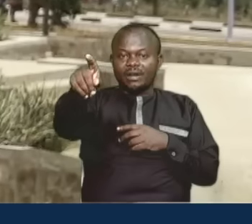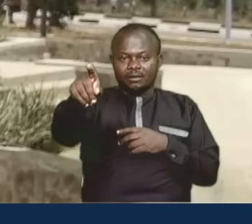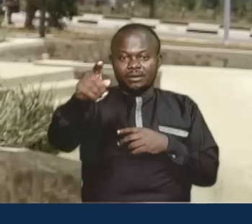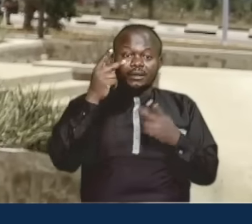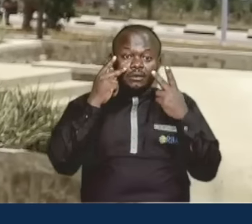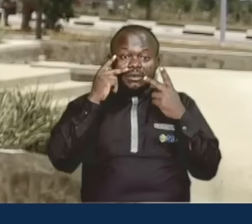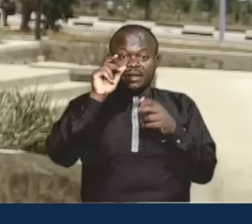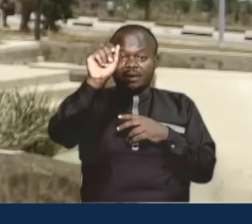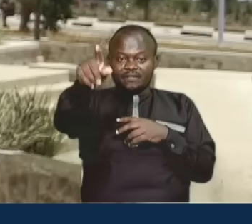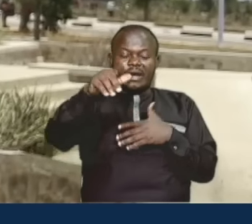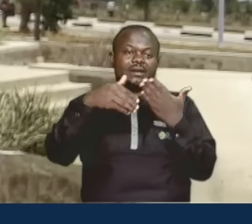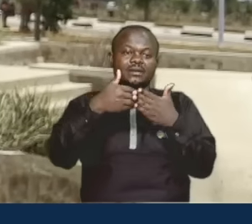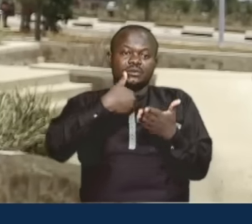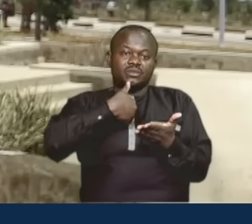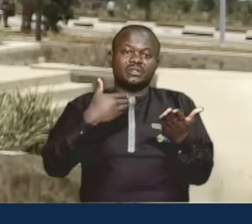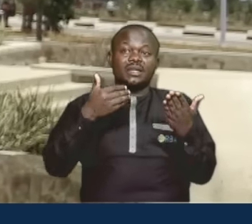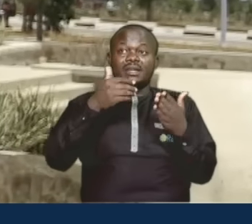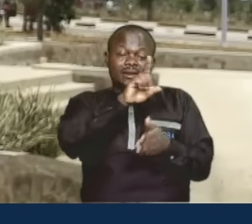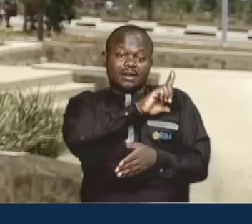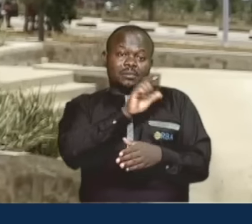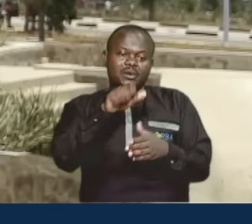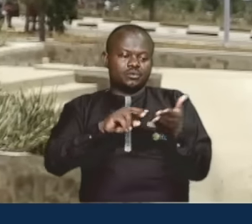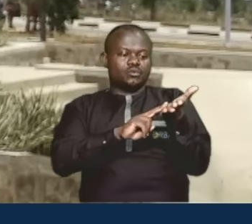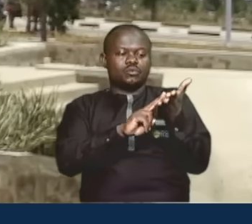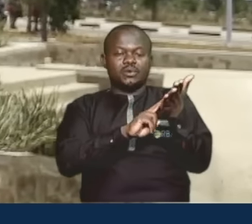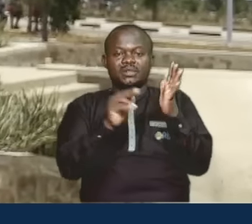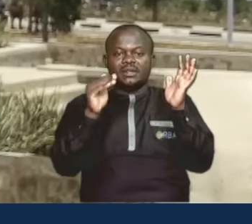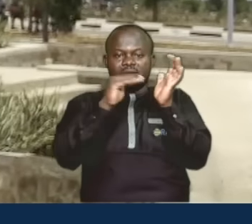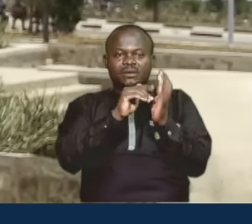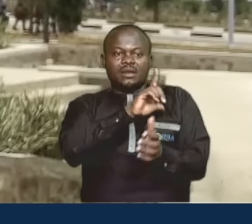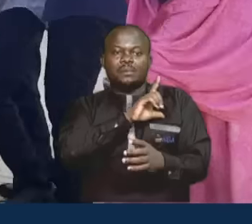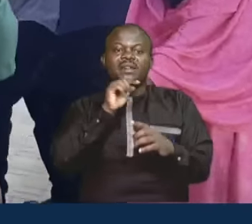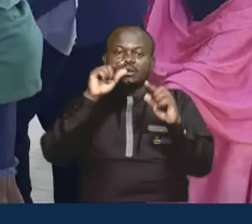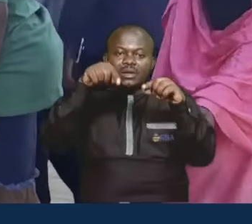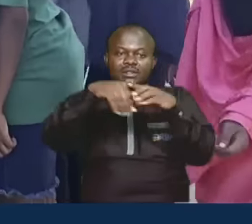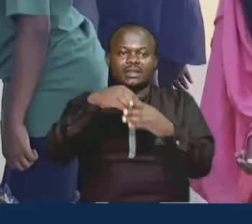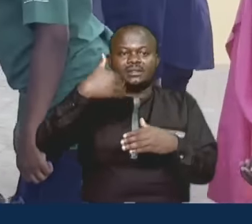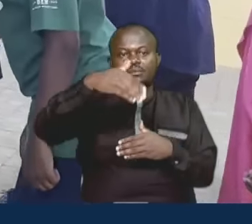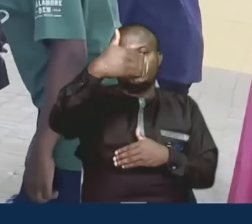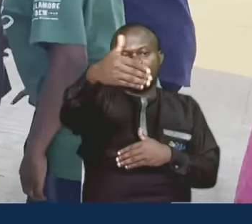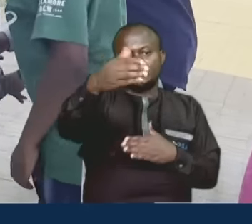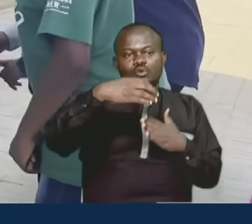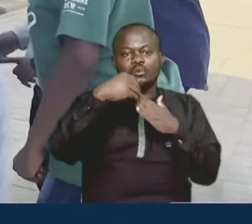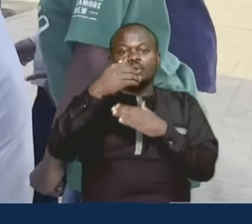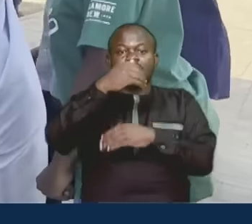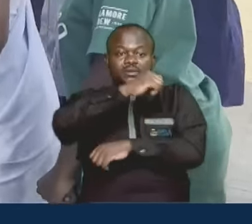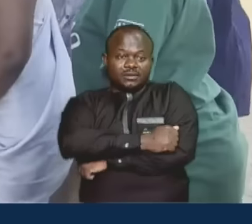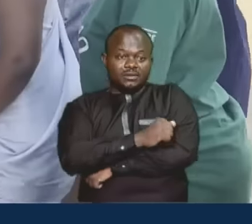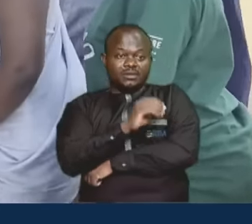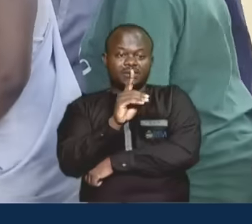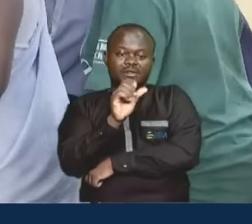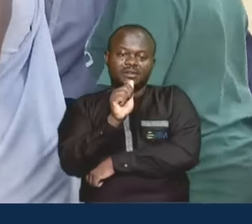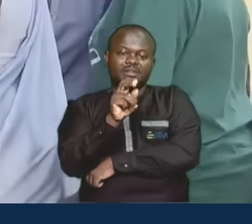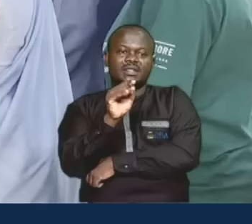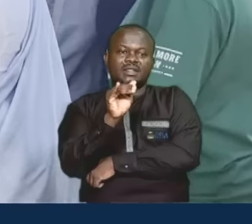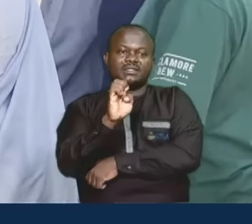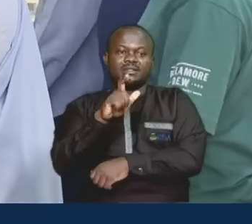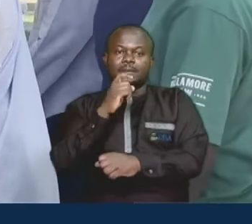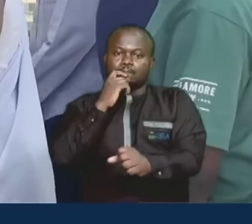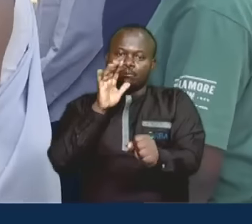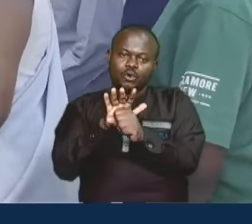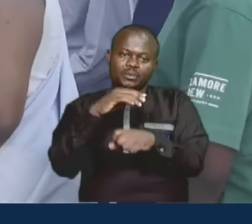kureba kure rero dufite ni amahirwe tugomba gukoresha ni n'amahirwe ataza buri munsi umuyobozi w'iri shuri Damien Vassalo arizeza igihugu ko